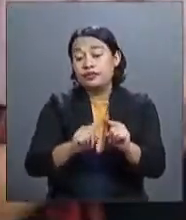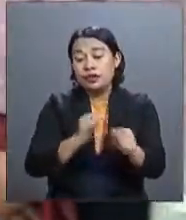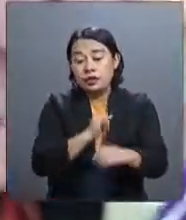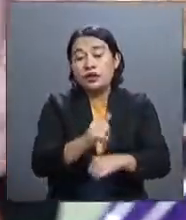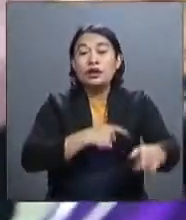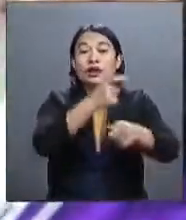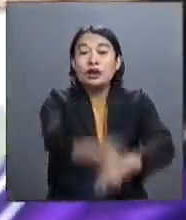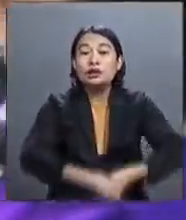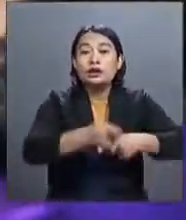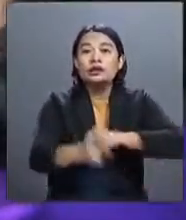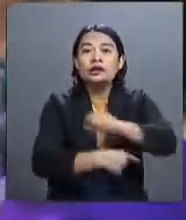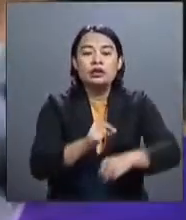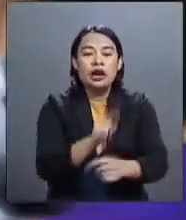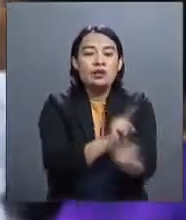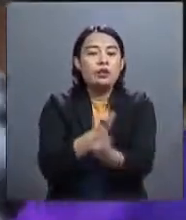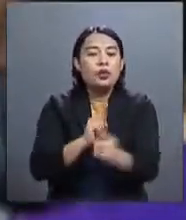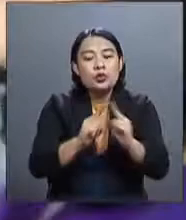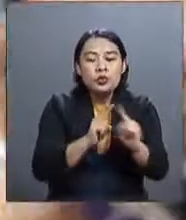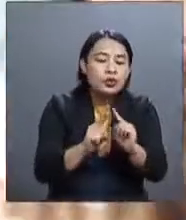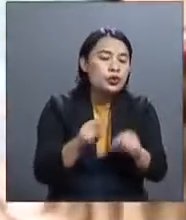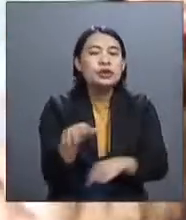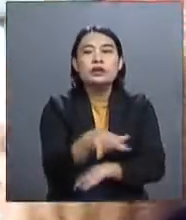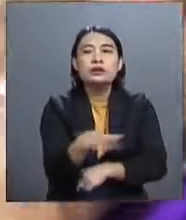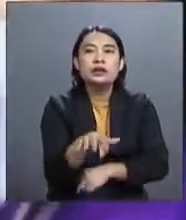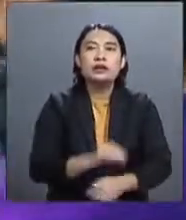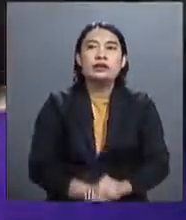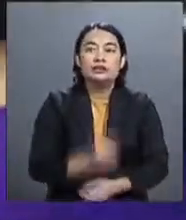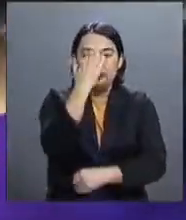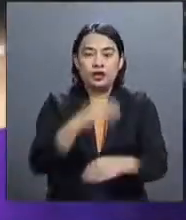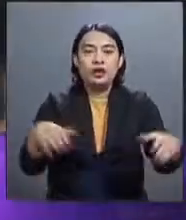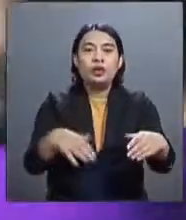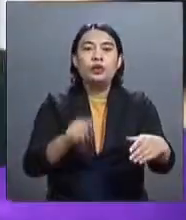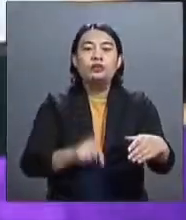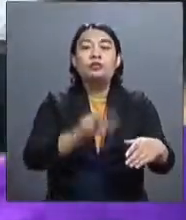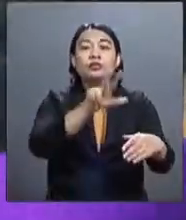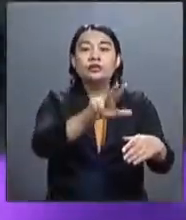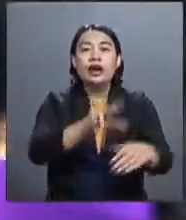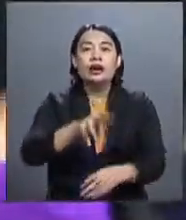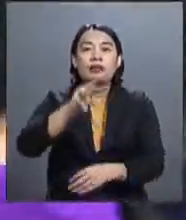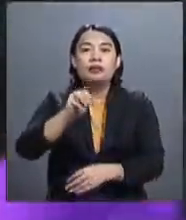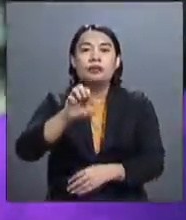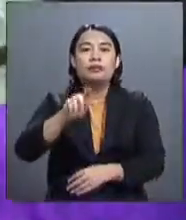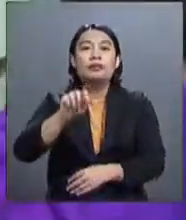ชาวนาอาจจะเป็นเพียงการพูดคุยกันเท่านั้นเพราะว่ากลุ่มสามมิตรยังไม่ได้เป็นพรรคการเมืองค่ะ